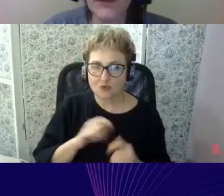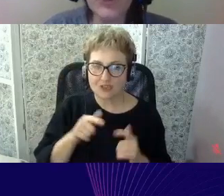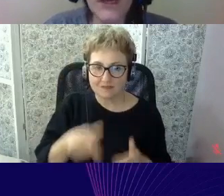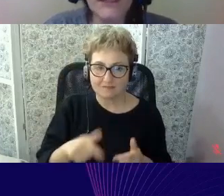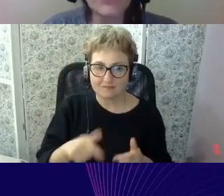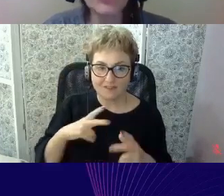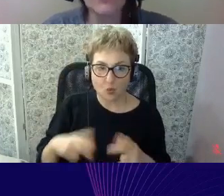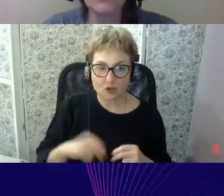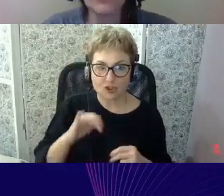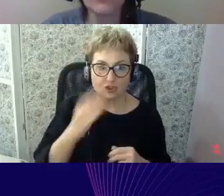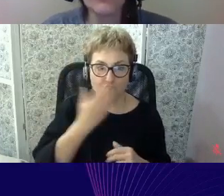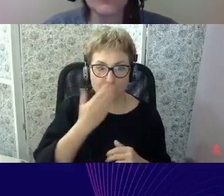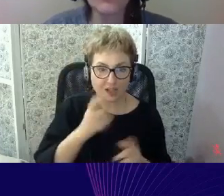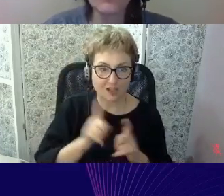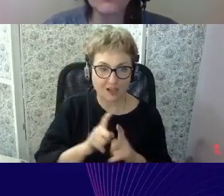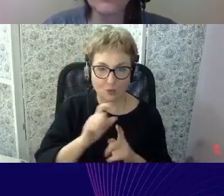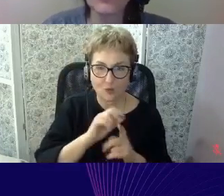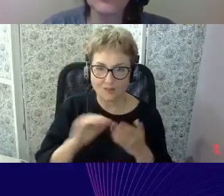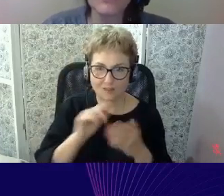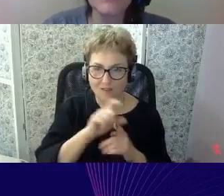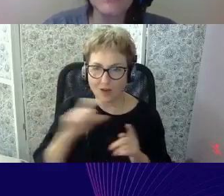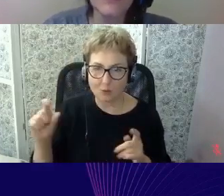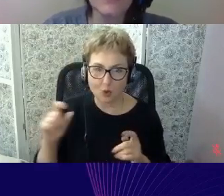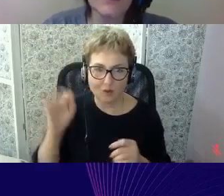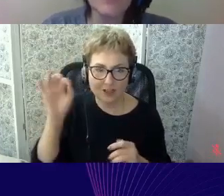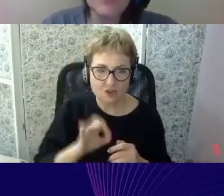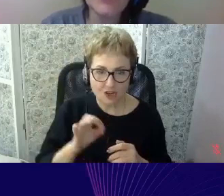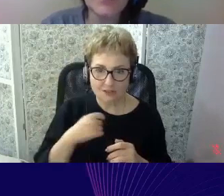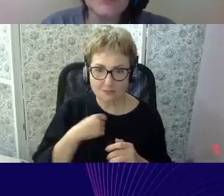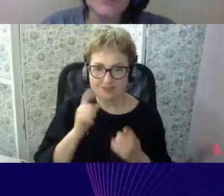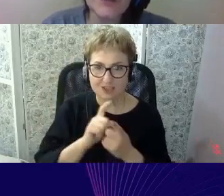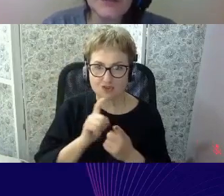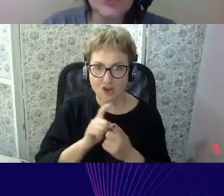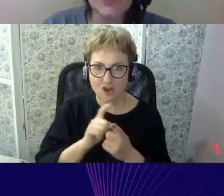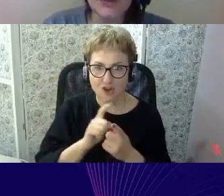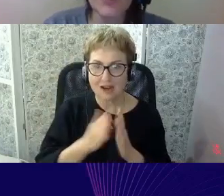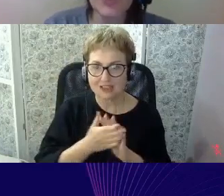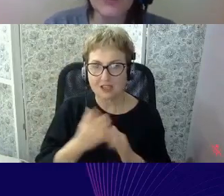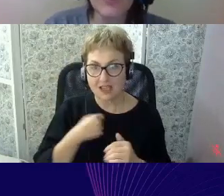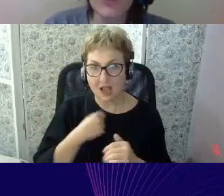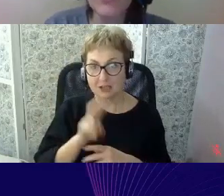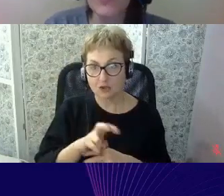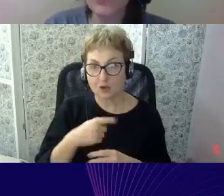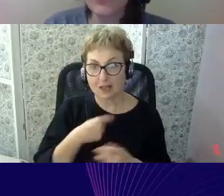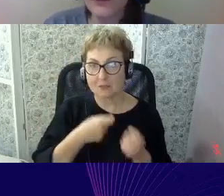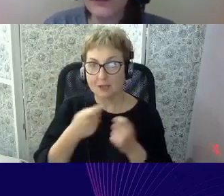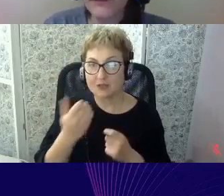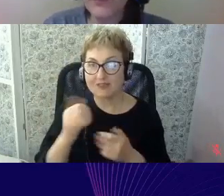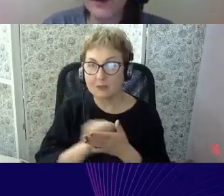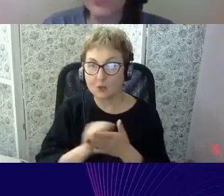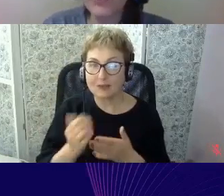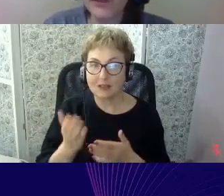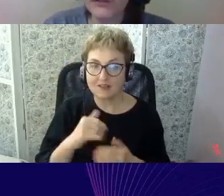зачисления в колледж. И читая вот такую формулировку, очень часто мы встречаемся с позицией, что вот я пришел, я принес вам